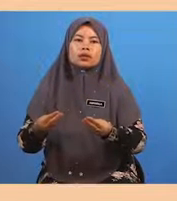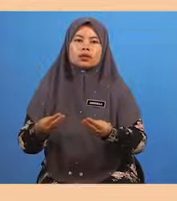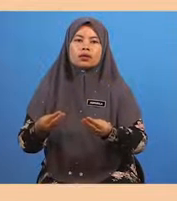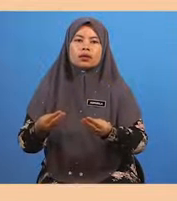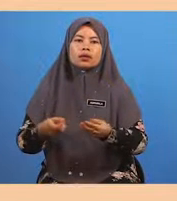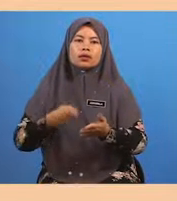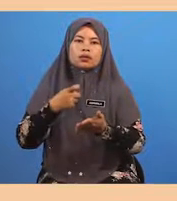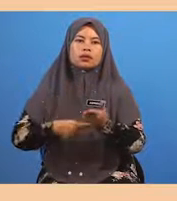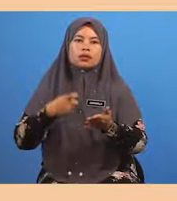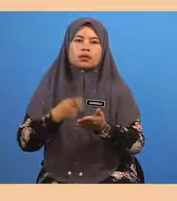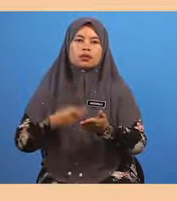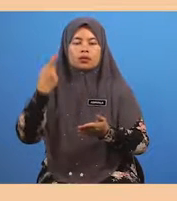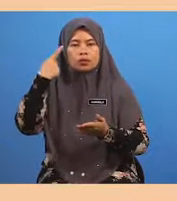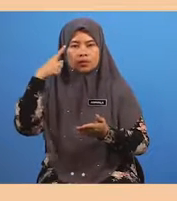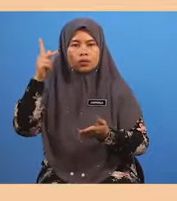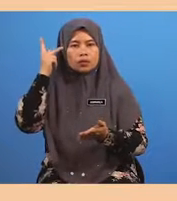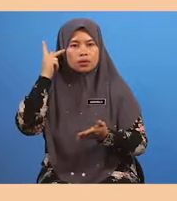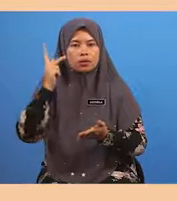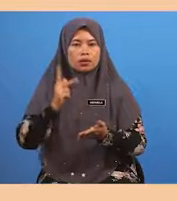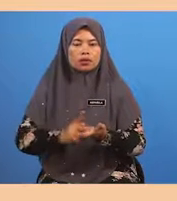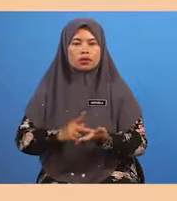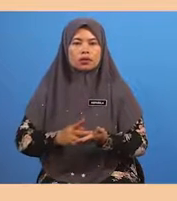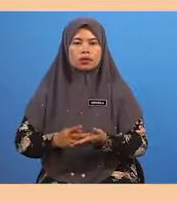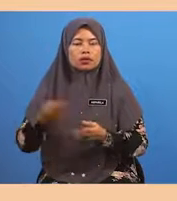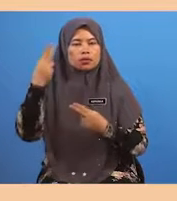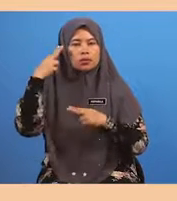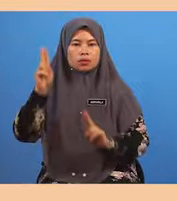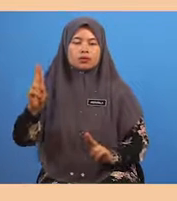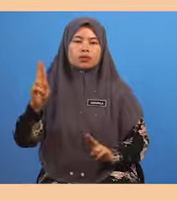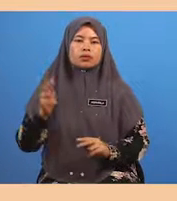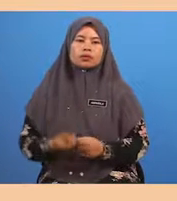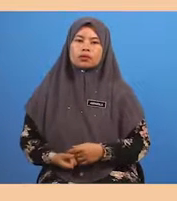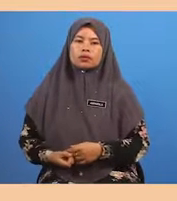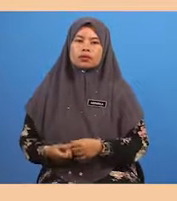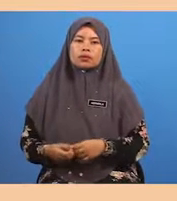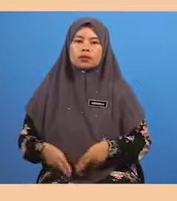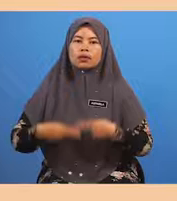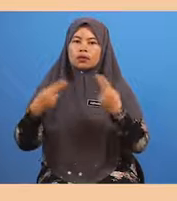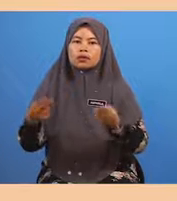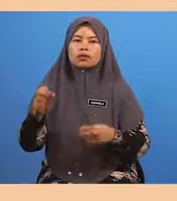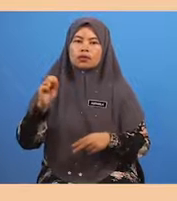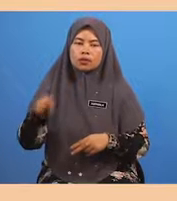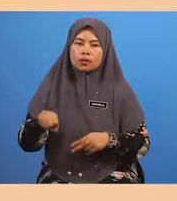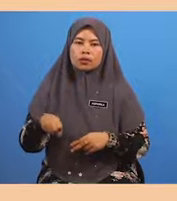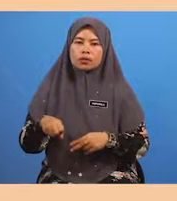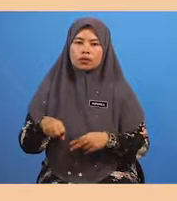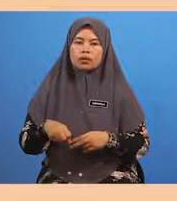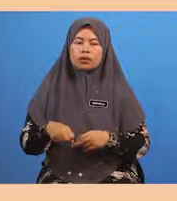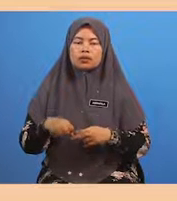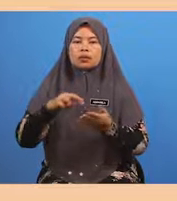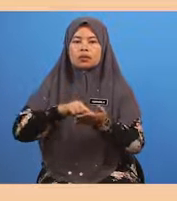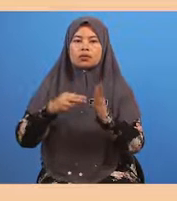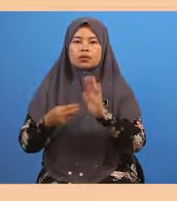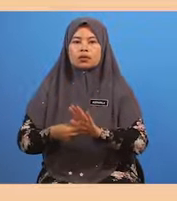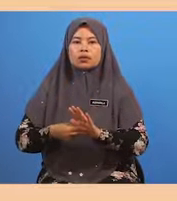untuk kenang-kenangan ataupun sebagai penghormatan. Hadiah juga boleh didefinisikan sebagai